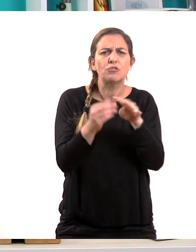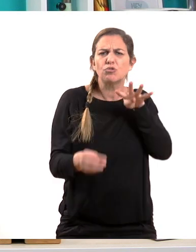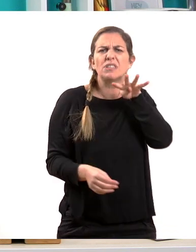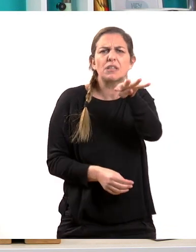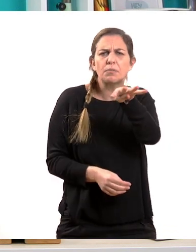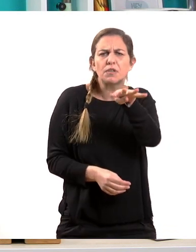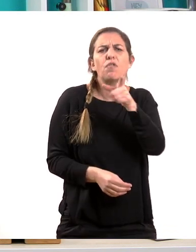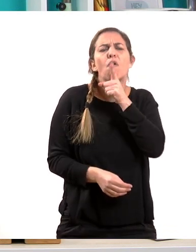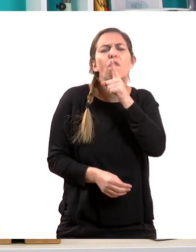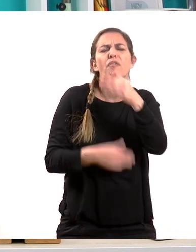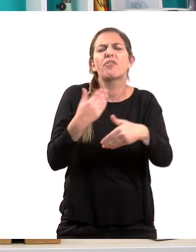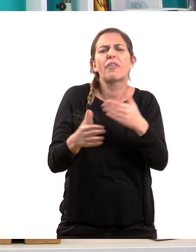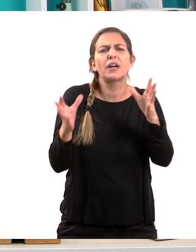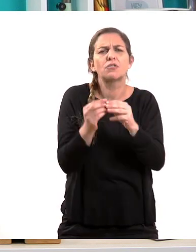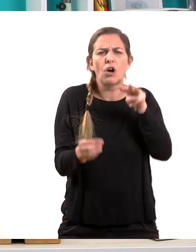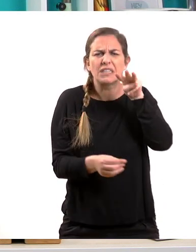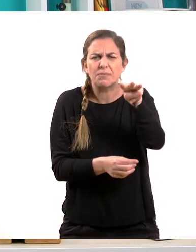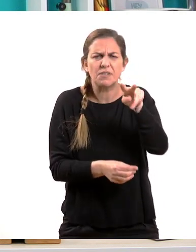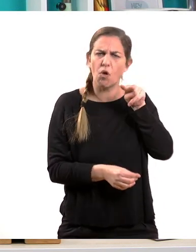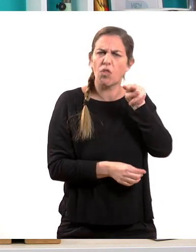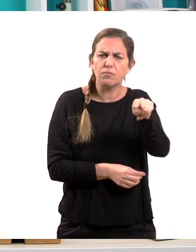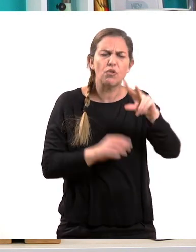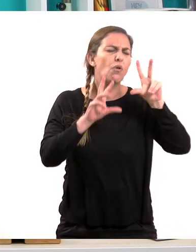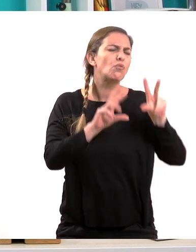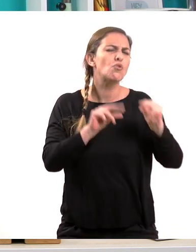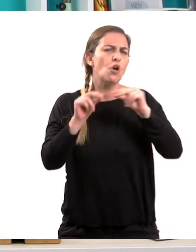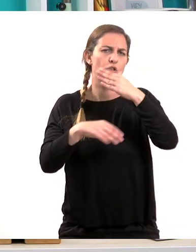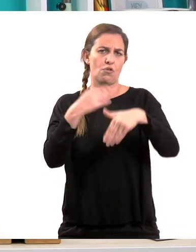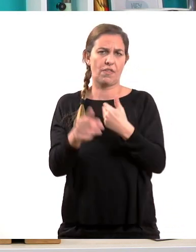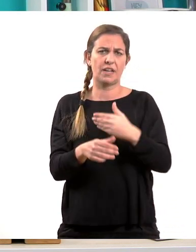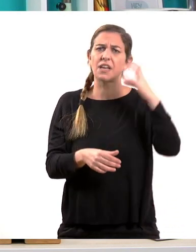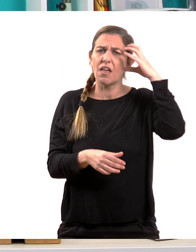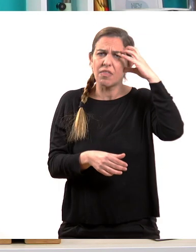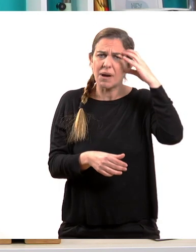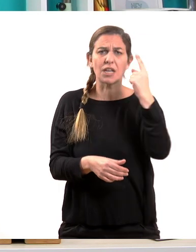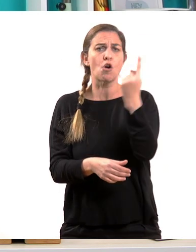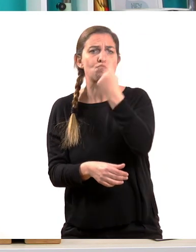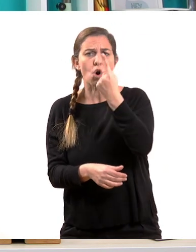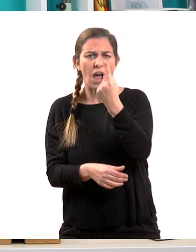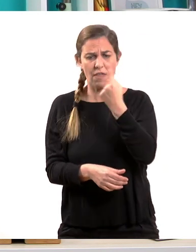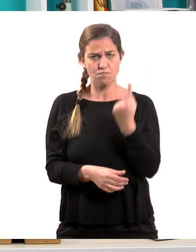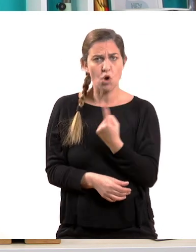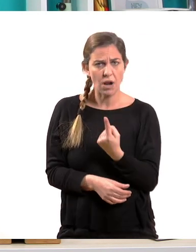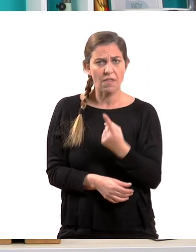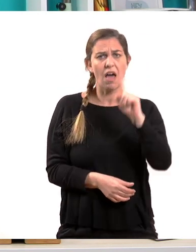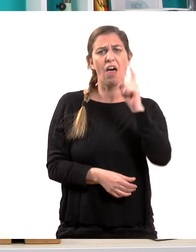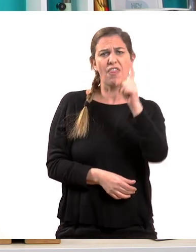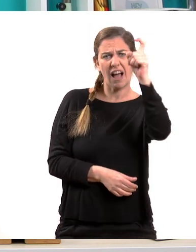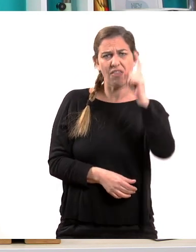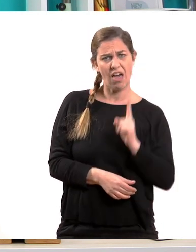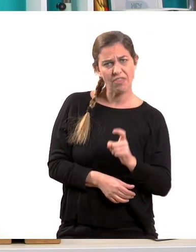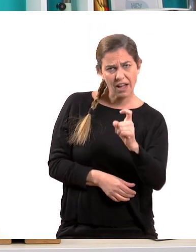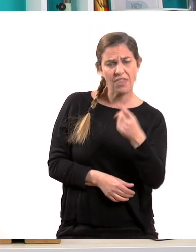διψήφιους και με τριψήφιους. Μονάδες κάτω από μονάδες, δεκάδες κάτω από δεκάδες, εκατοντάδες κάτω από εκατοντάδες και